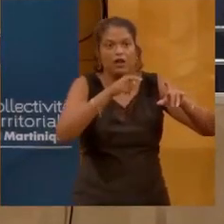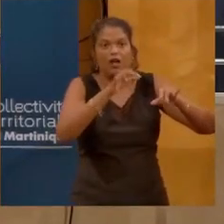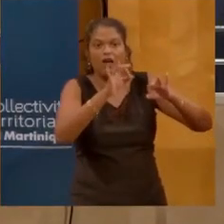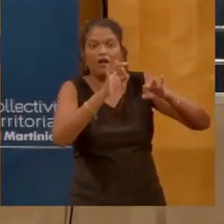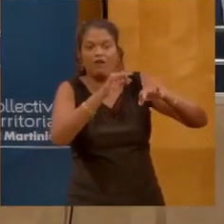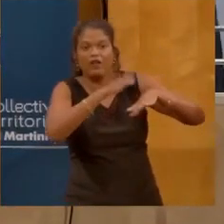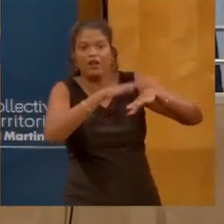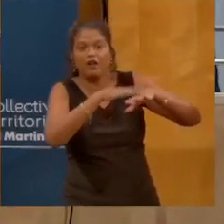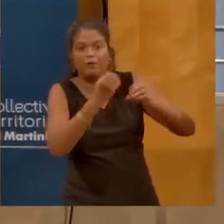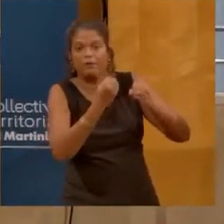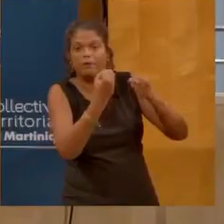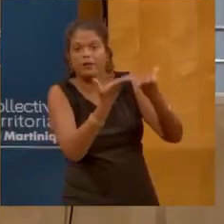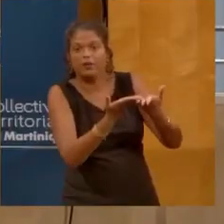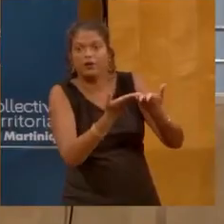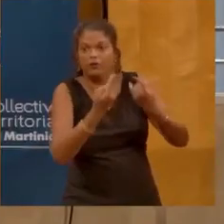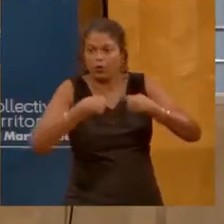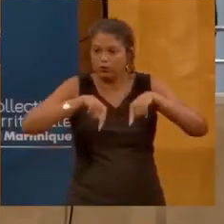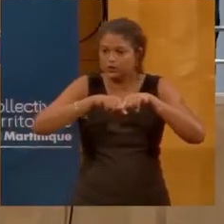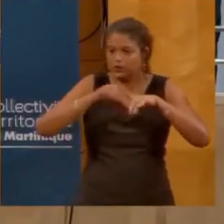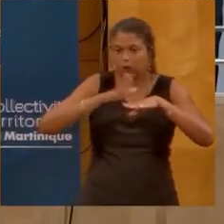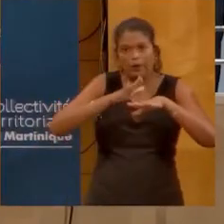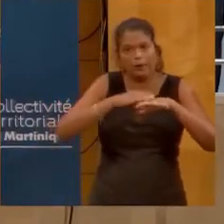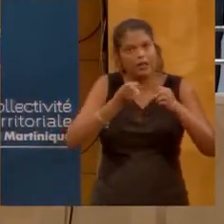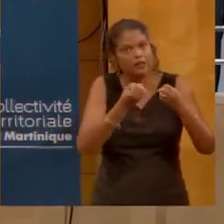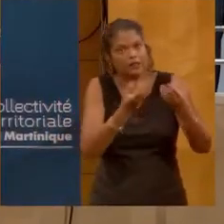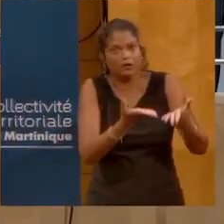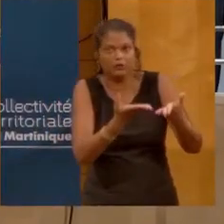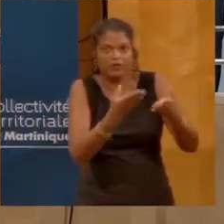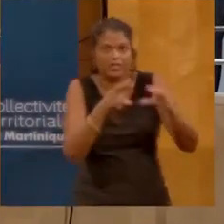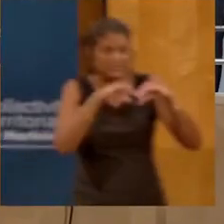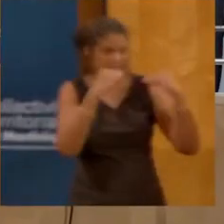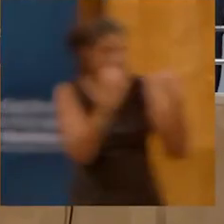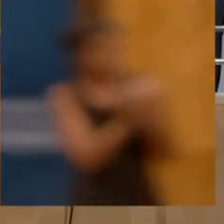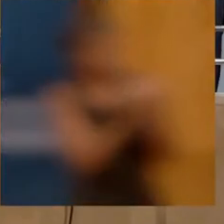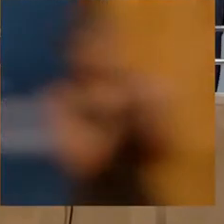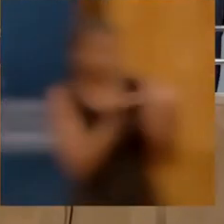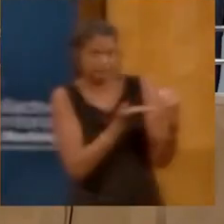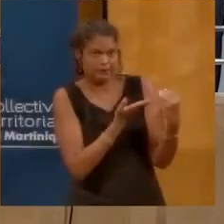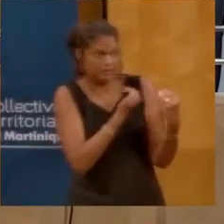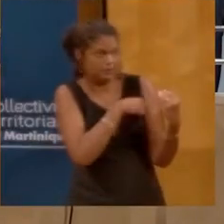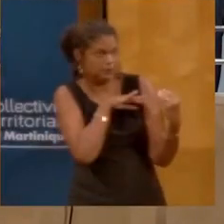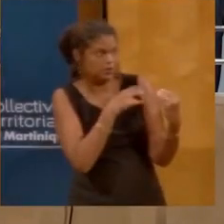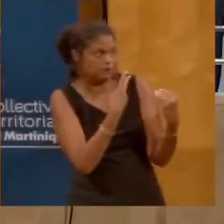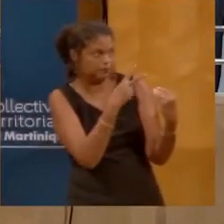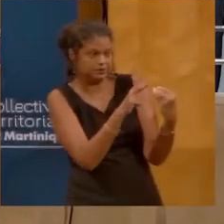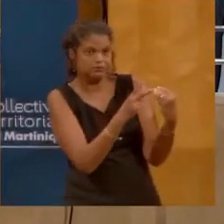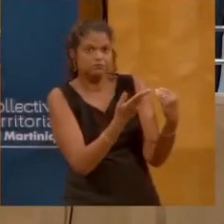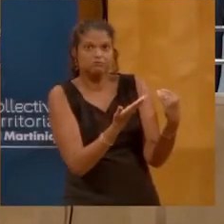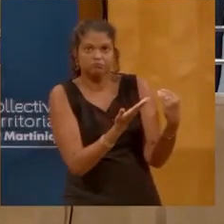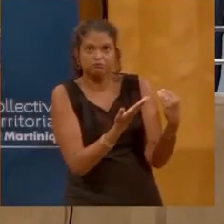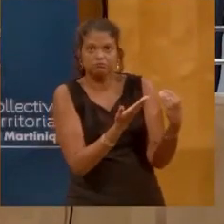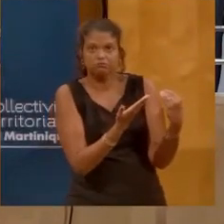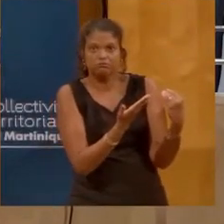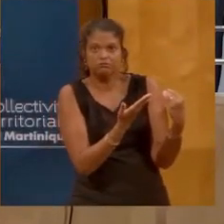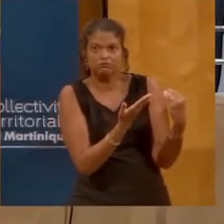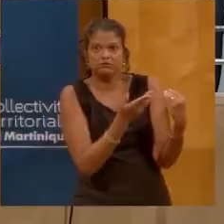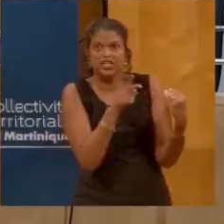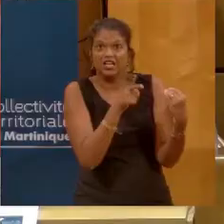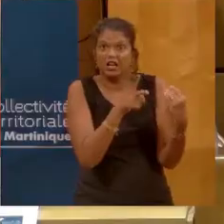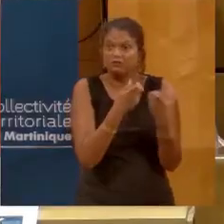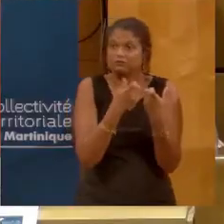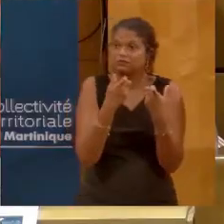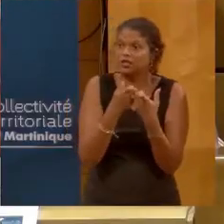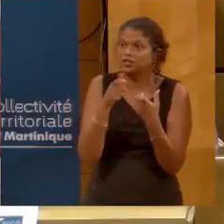c'est toujours la commission d'appel d'offres de la CTM qui reste responsable, même si la conduite du chantier a